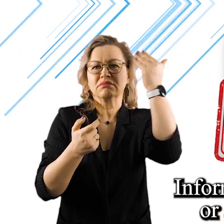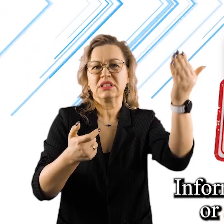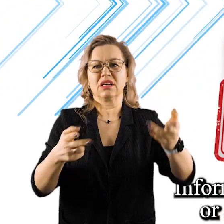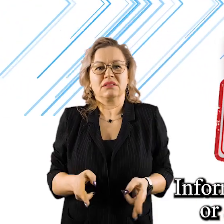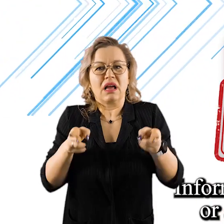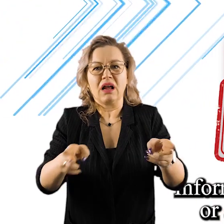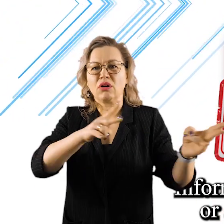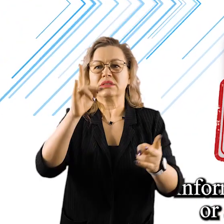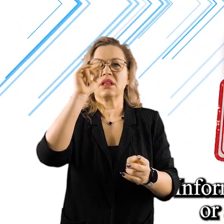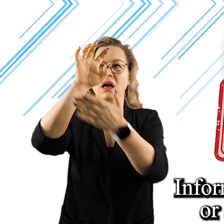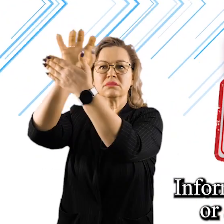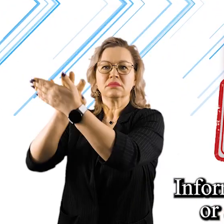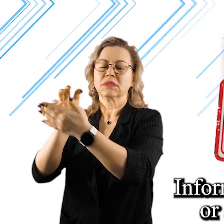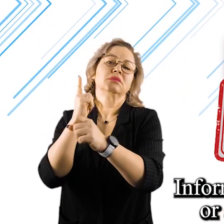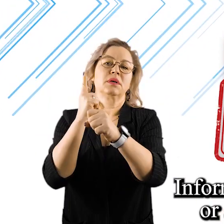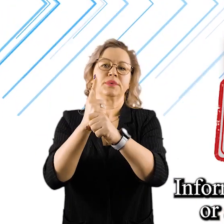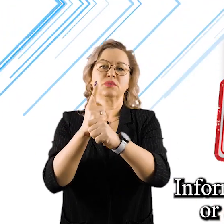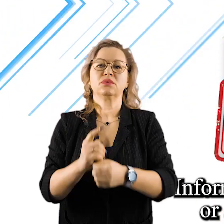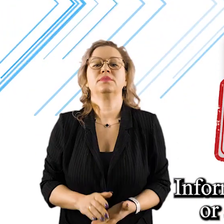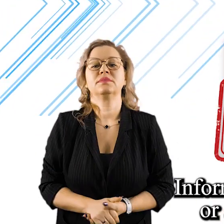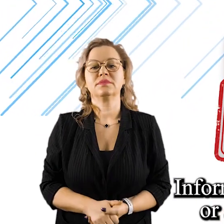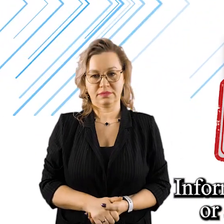или атрибутику иных экстремистских организаций.